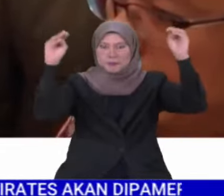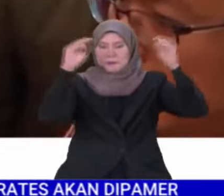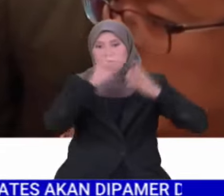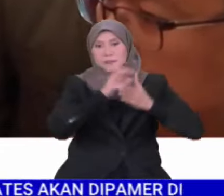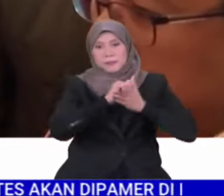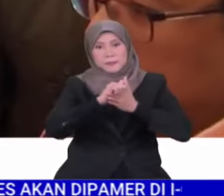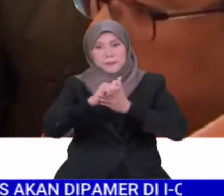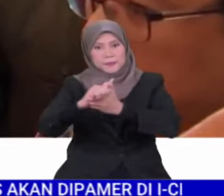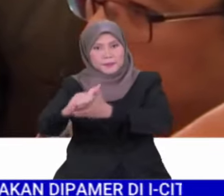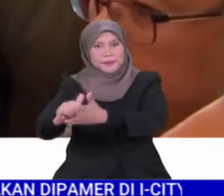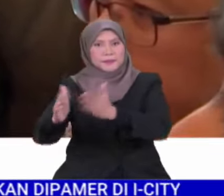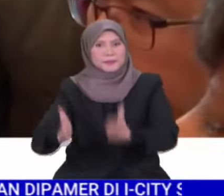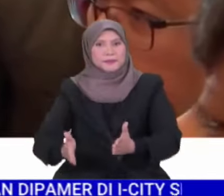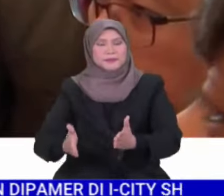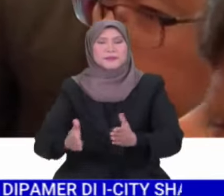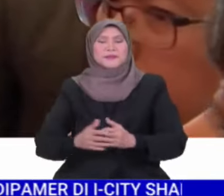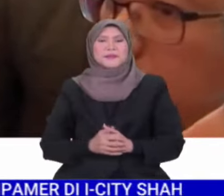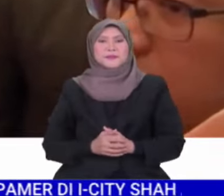ada, tentunya